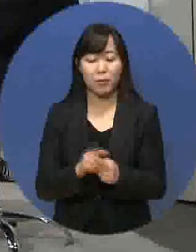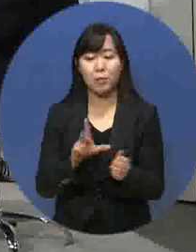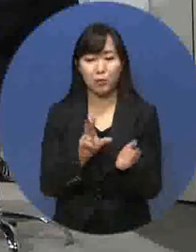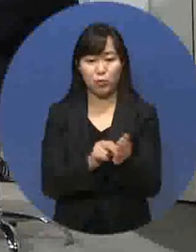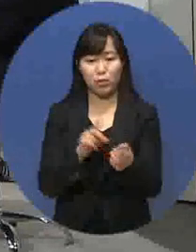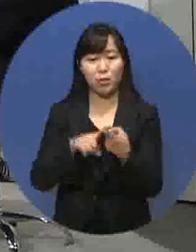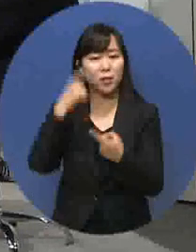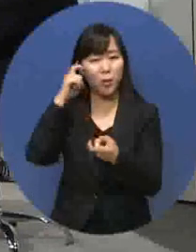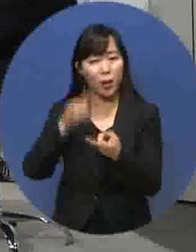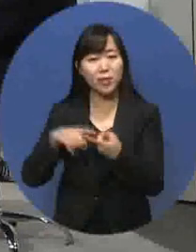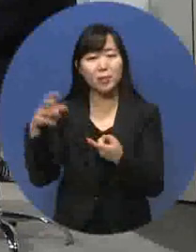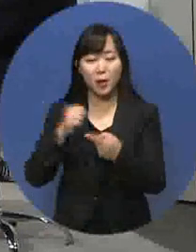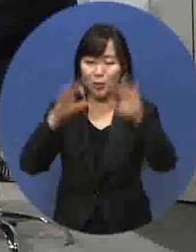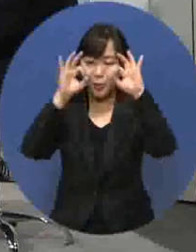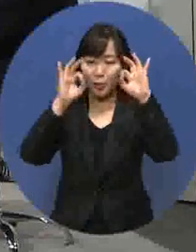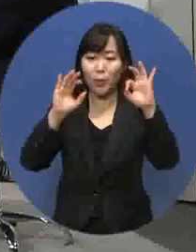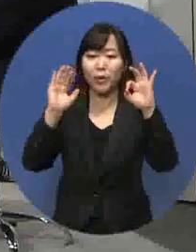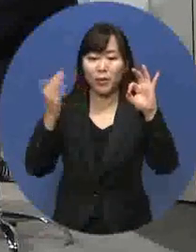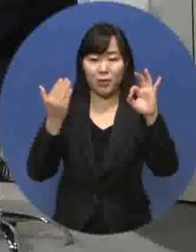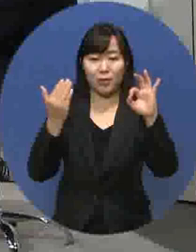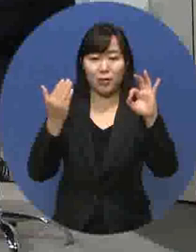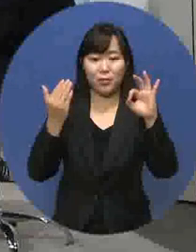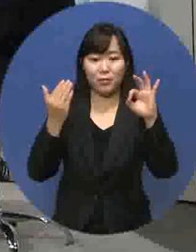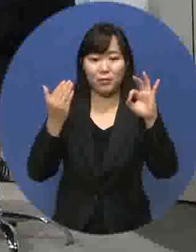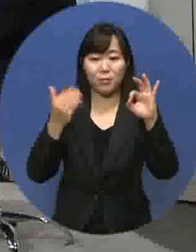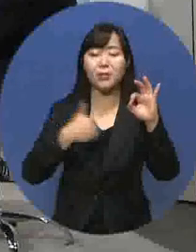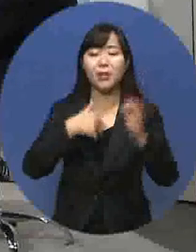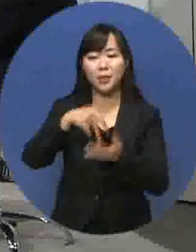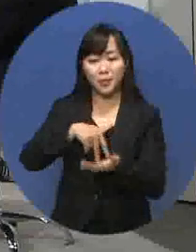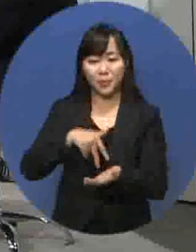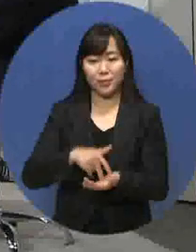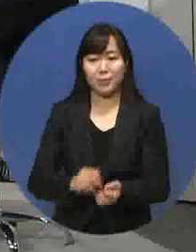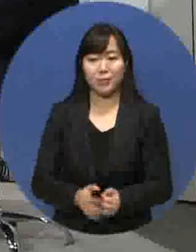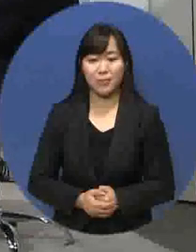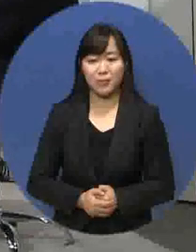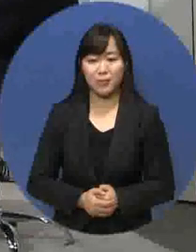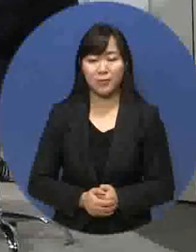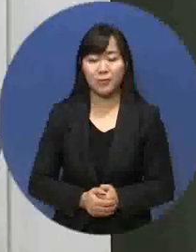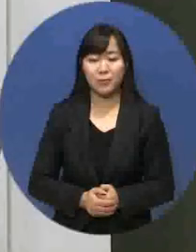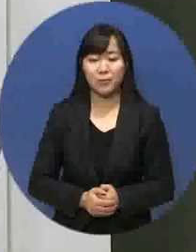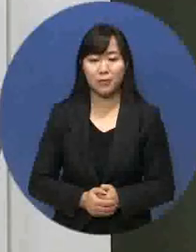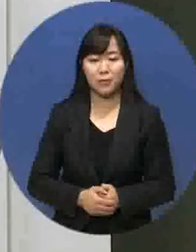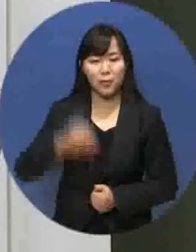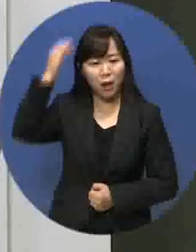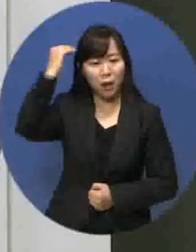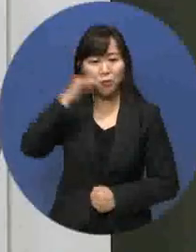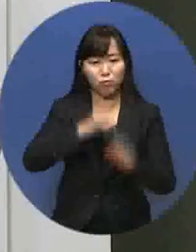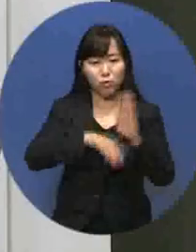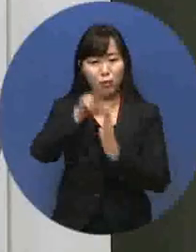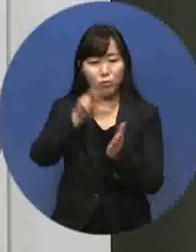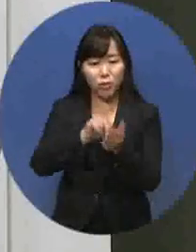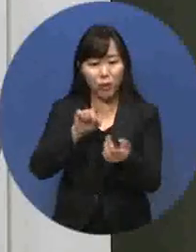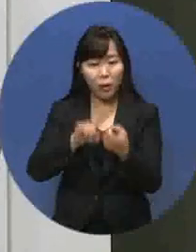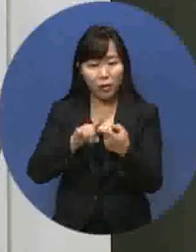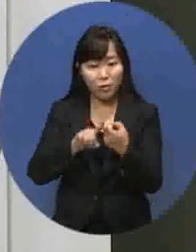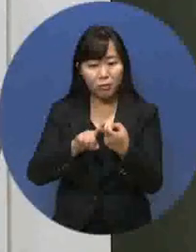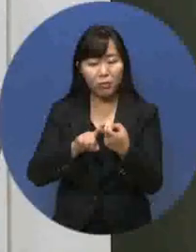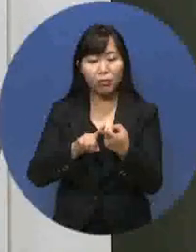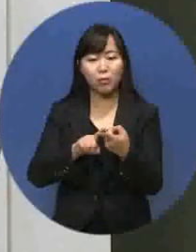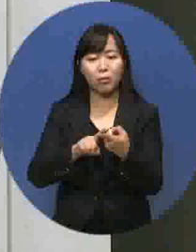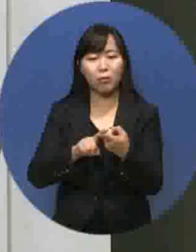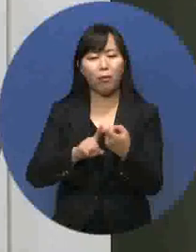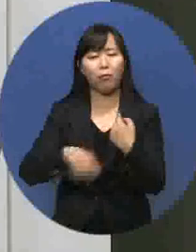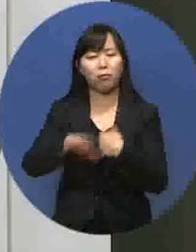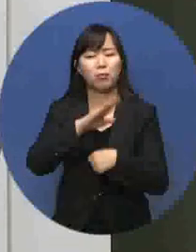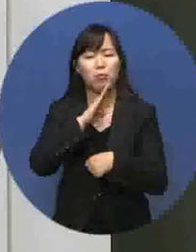좀 관심 가지고 좀 볼 수밖에 없었던 것 같아요. 저한테는. 그렇지. 그 남북 문제에 한해서는 우리가 너무 오랜